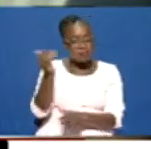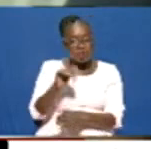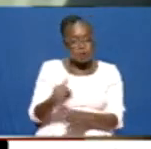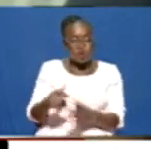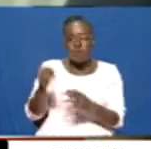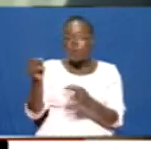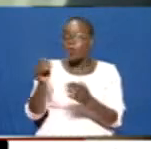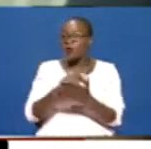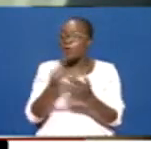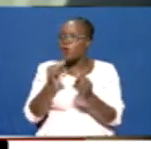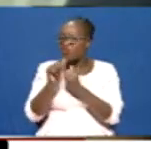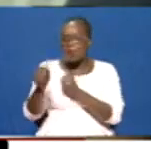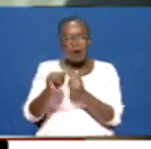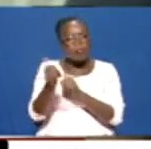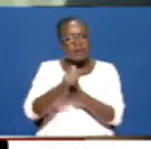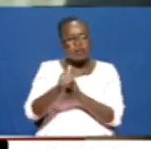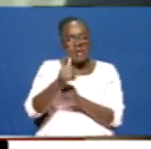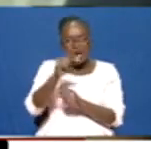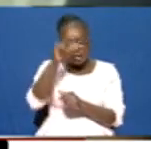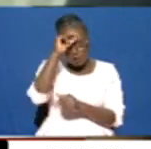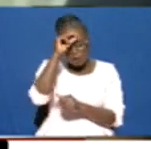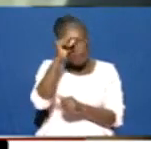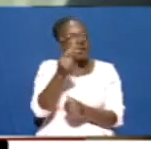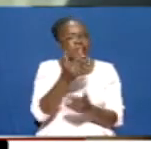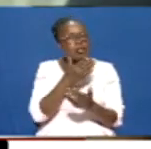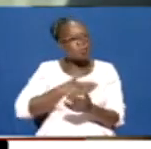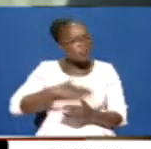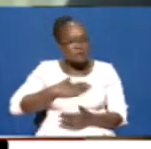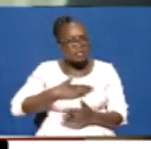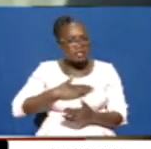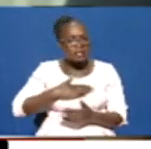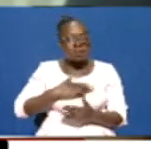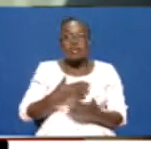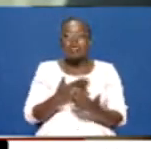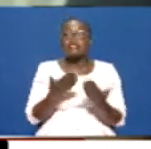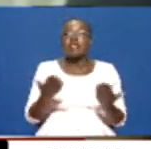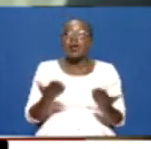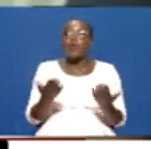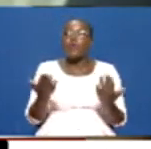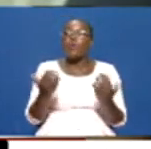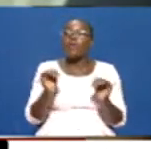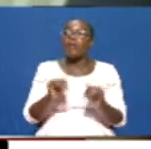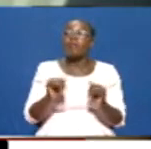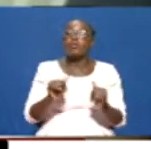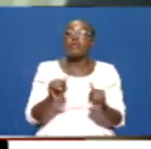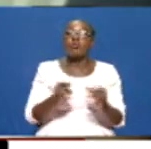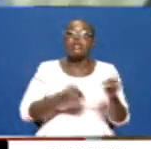serikali haya maneno yao imefikia mahali ambao tunaweza kupata mwelekeo.